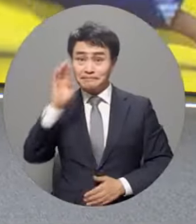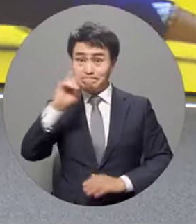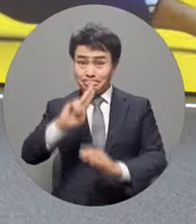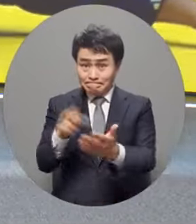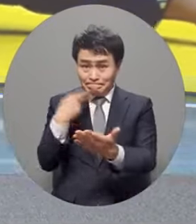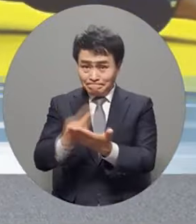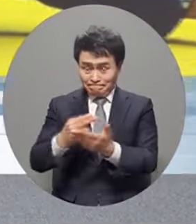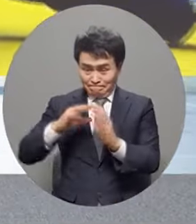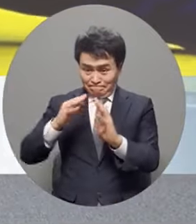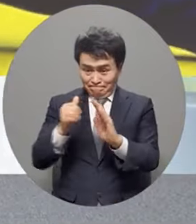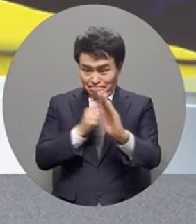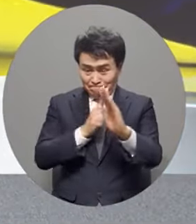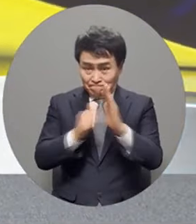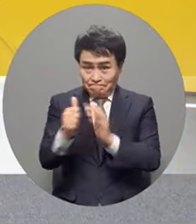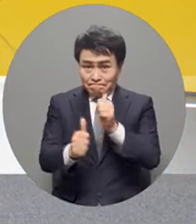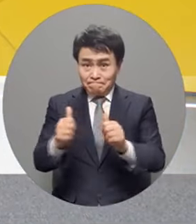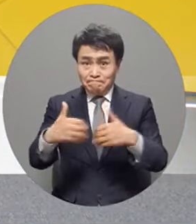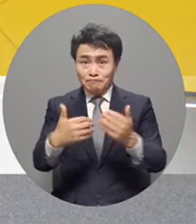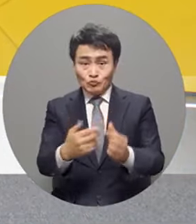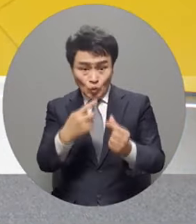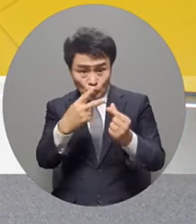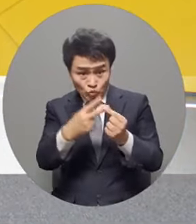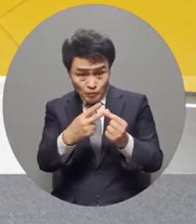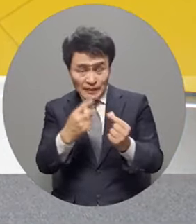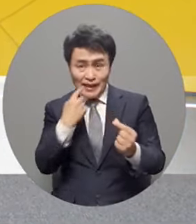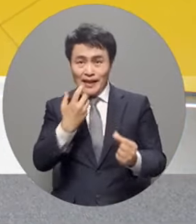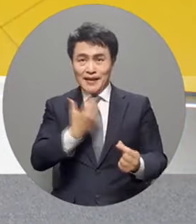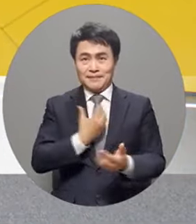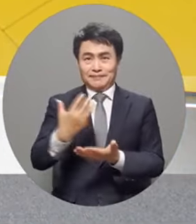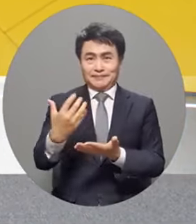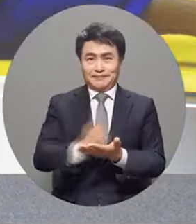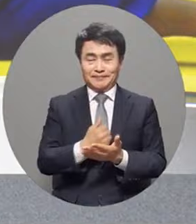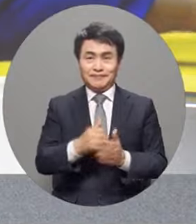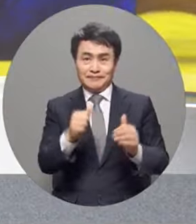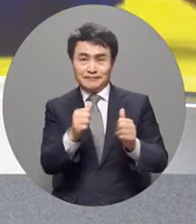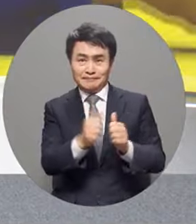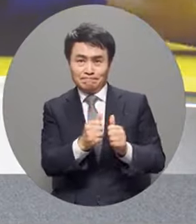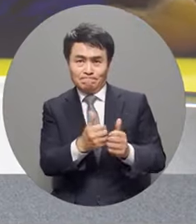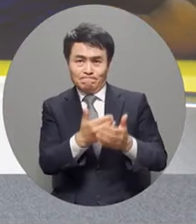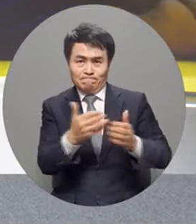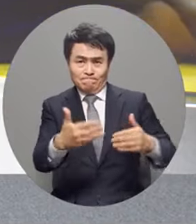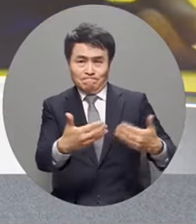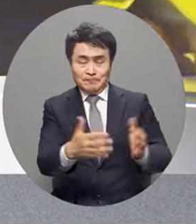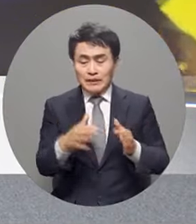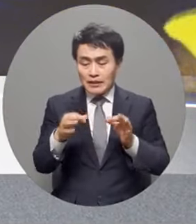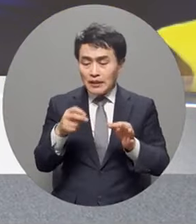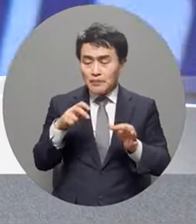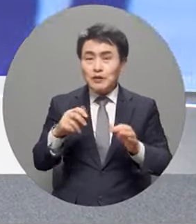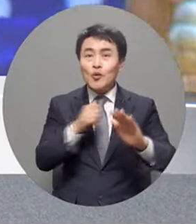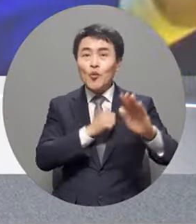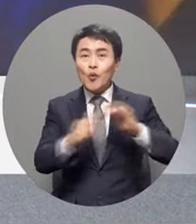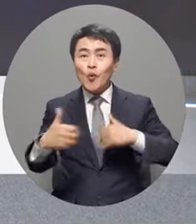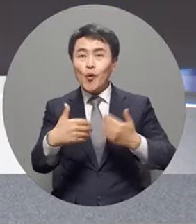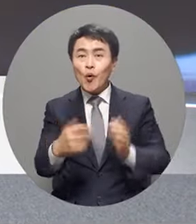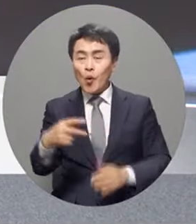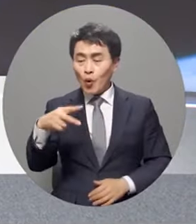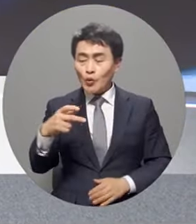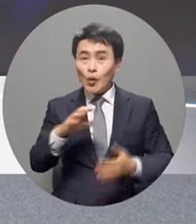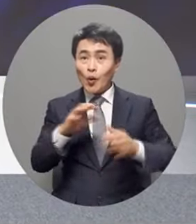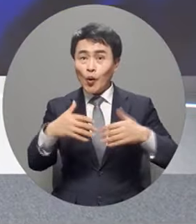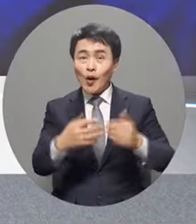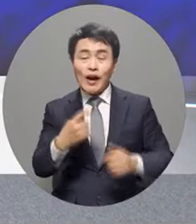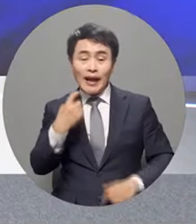한국 유도가 세계선수권 대회에서 두 번째 금메달을 따냈습니다. 남자 최중량급의 김민종 선수가 도쿄올림픽